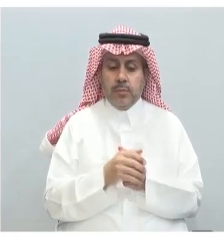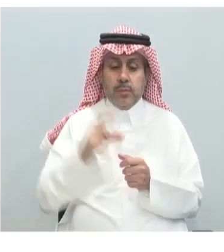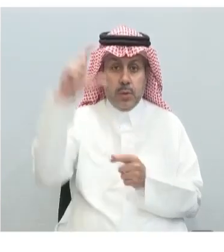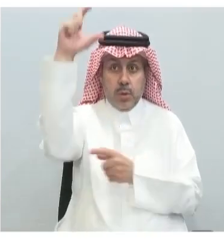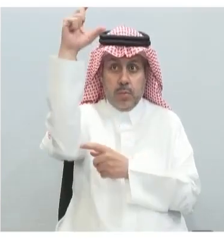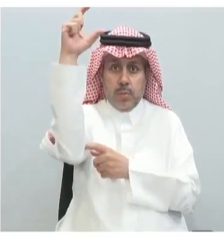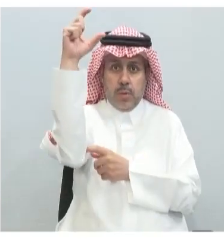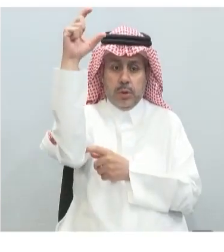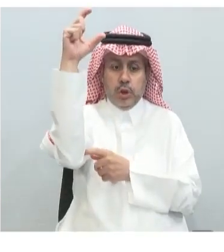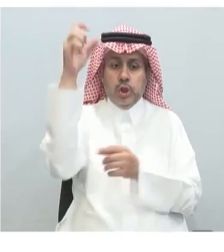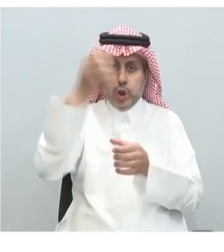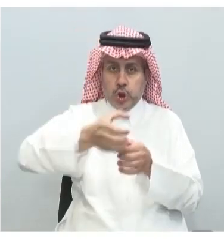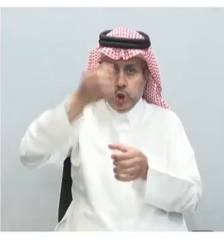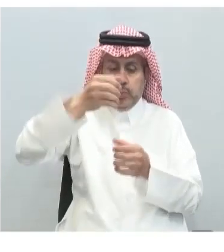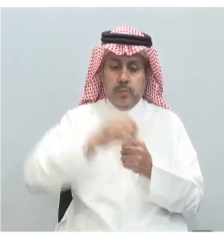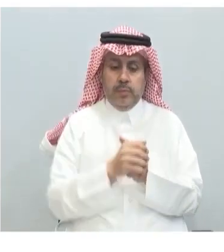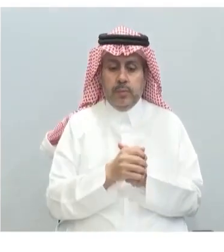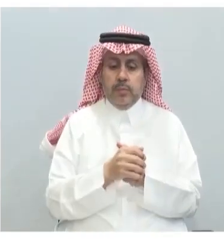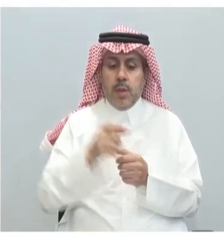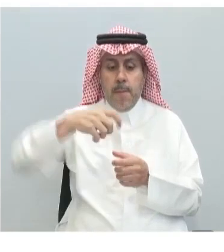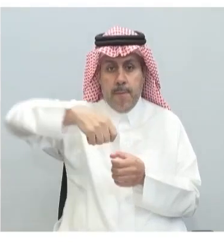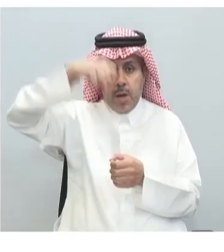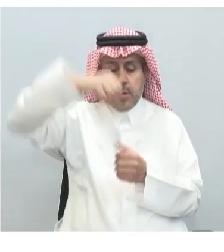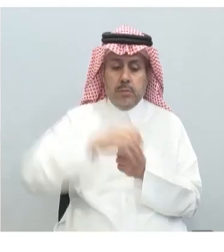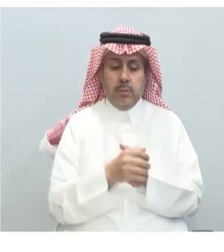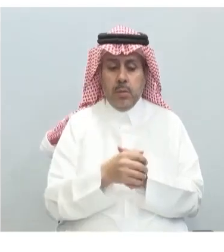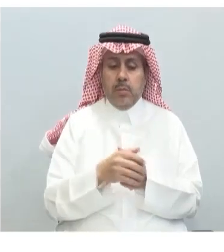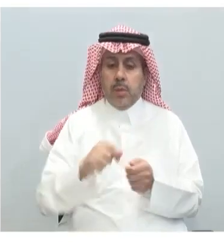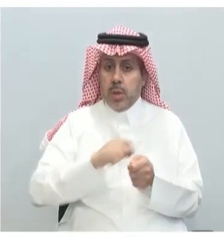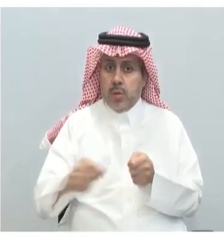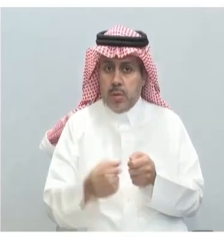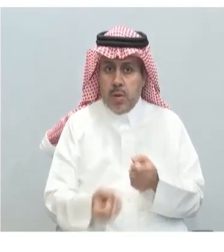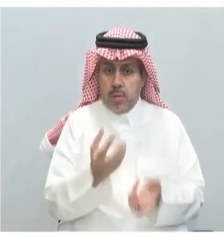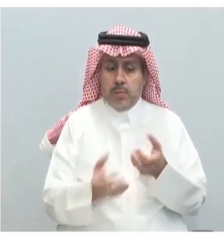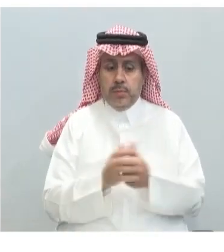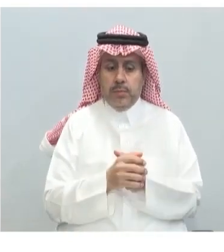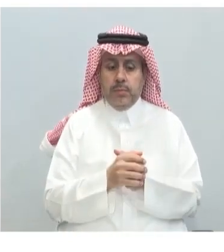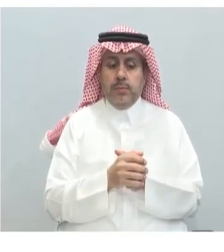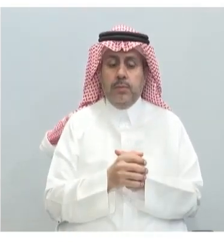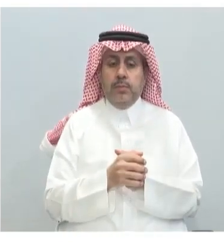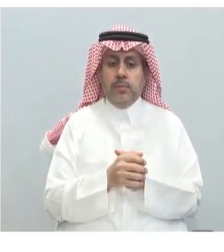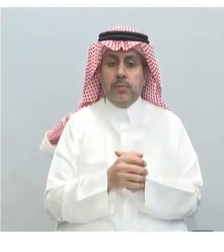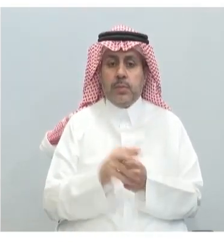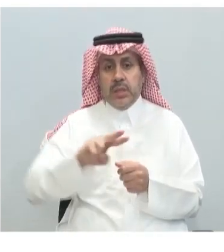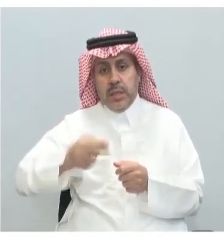في الصوره وايضا مع حلقه ايضا شبكه تسخين اعواد ثقاب ساق تحريك